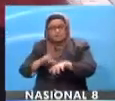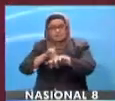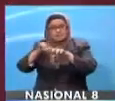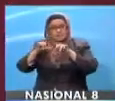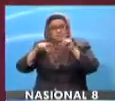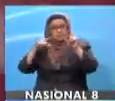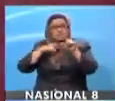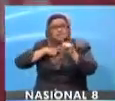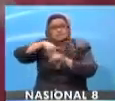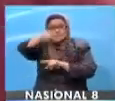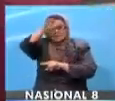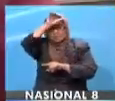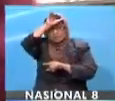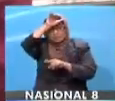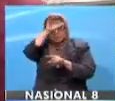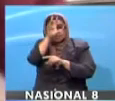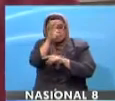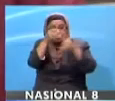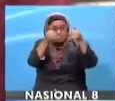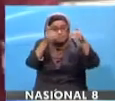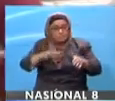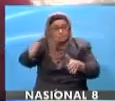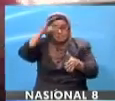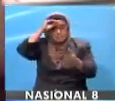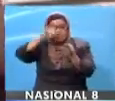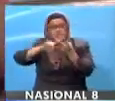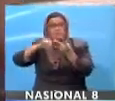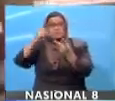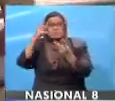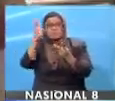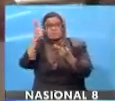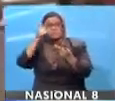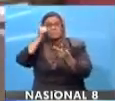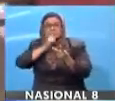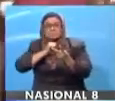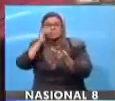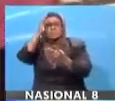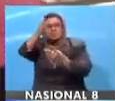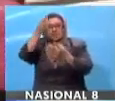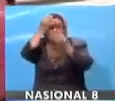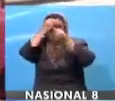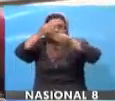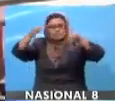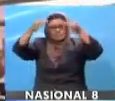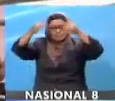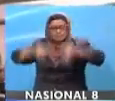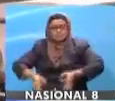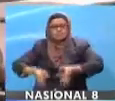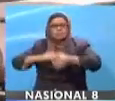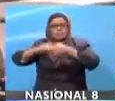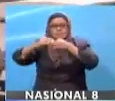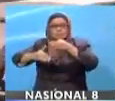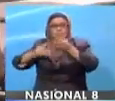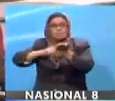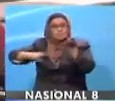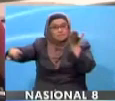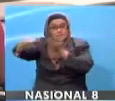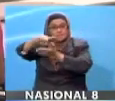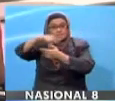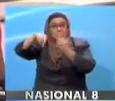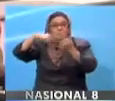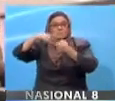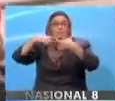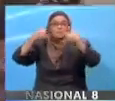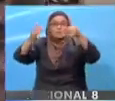6 pemain wanita yang bakal mewakili negara akan dimuktamadkan minggu depan selepas beberapa pemain kebangsaan lain pulang dari